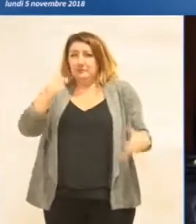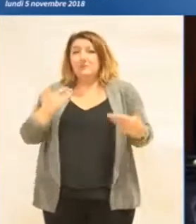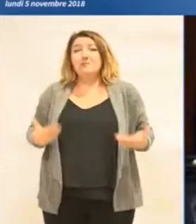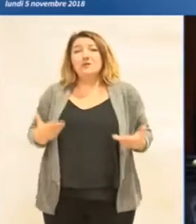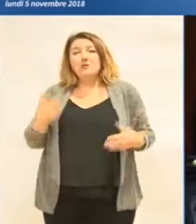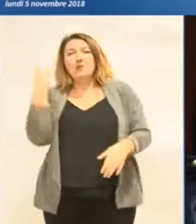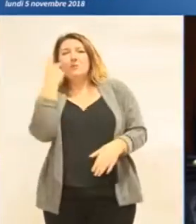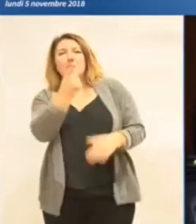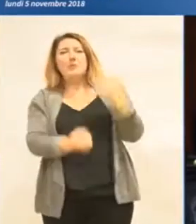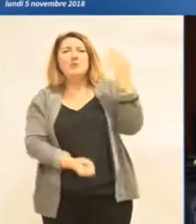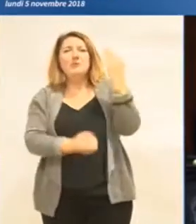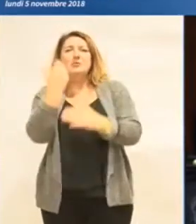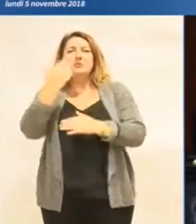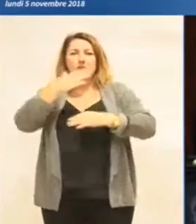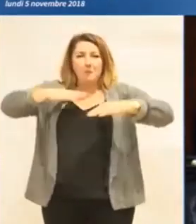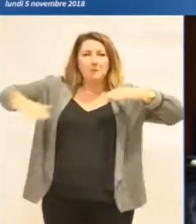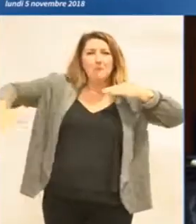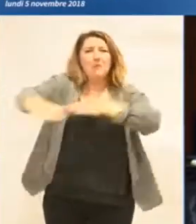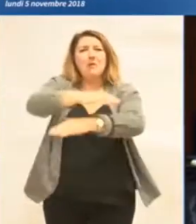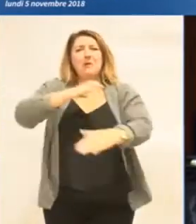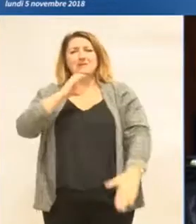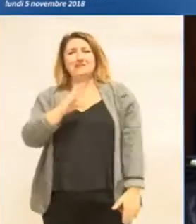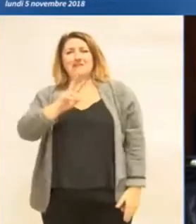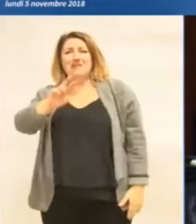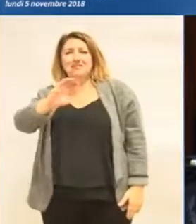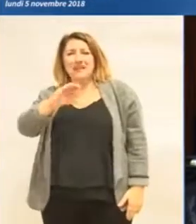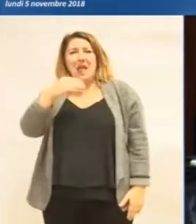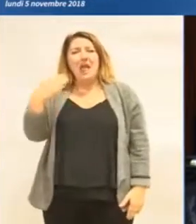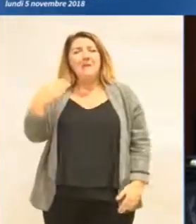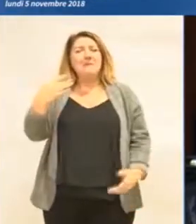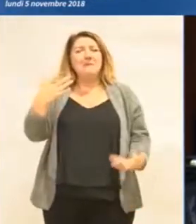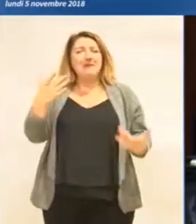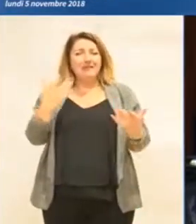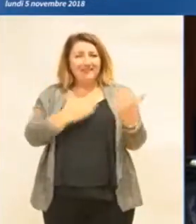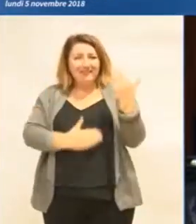nouveau plan de circulation CVCM. Nous avons tous entendu